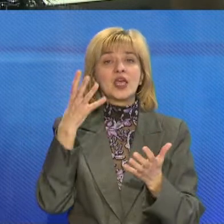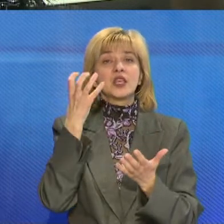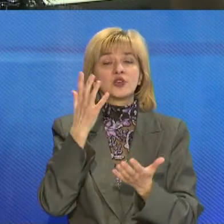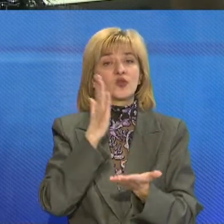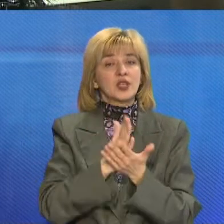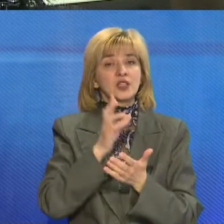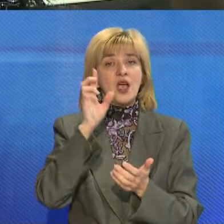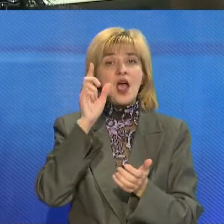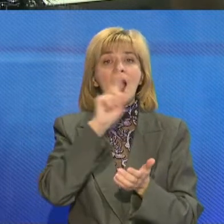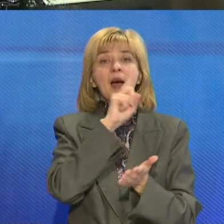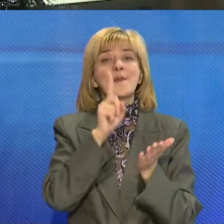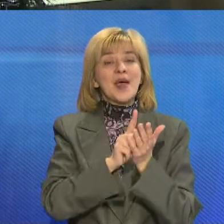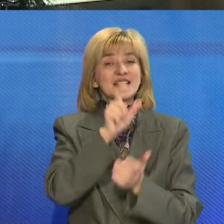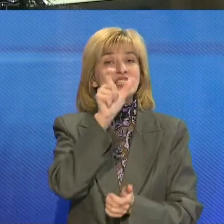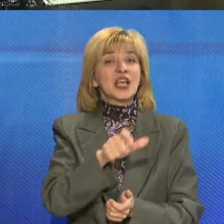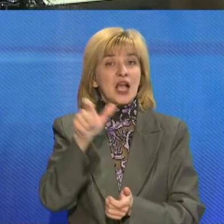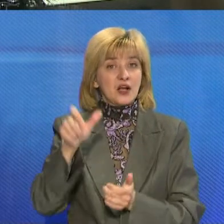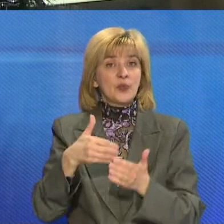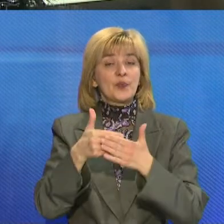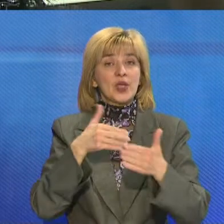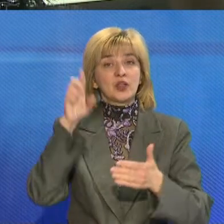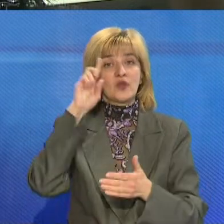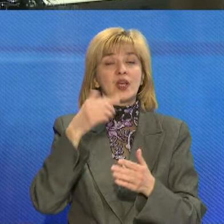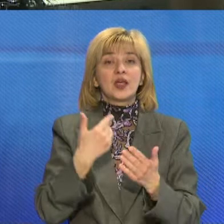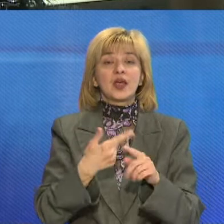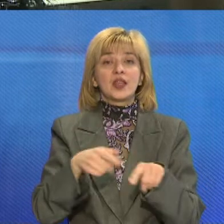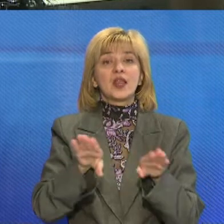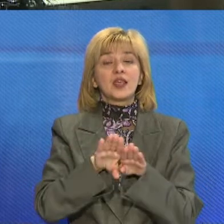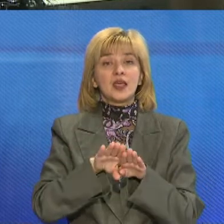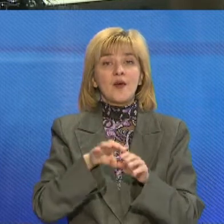граждан перед государством. Это такие обязанности, как беречь свое здоровье,